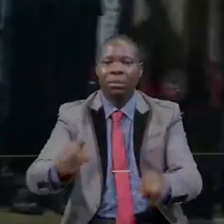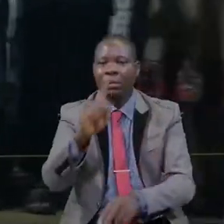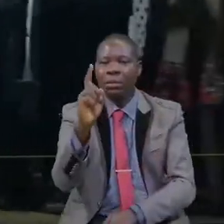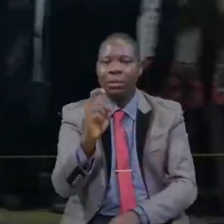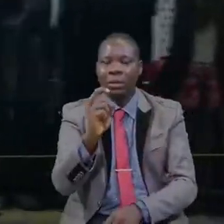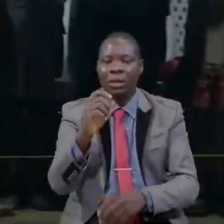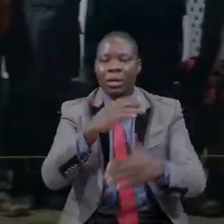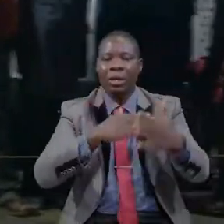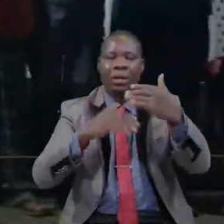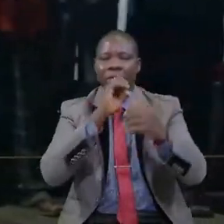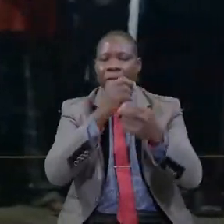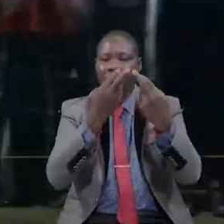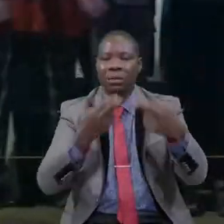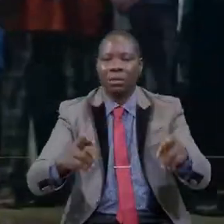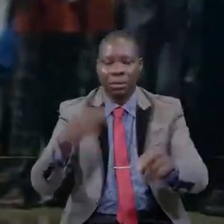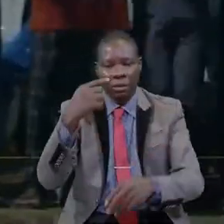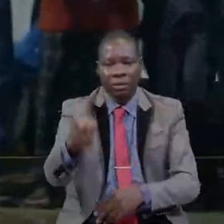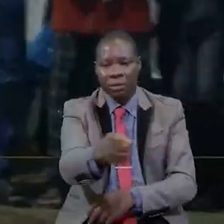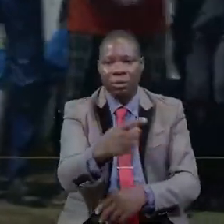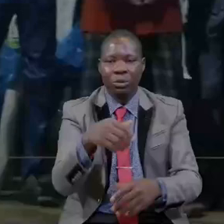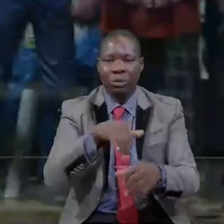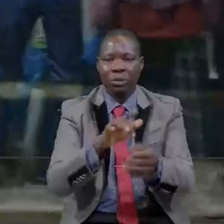Le ciel est prêt pour toi.